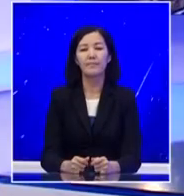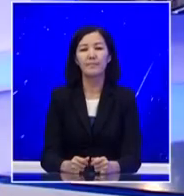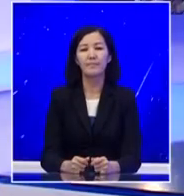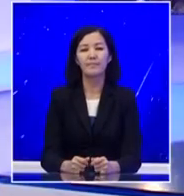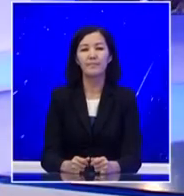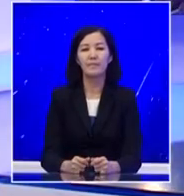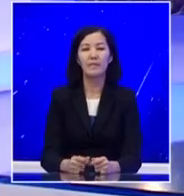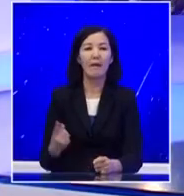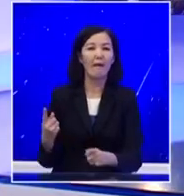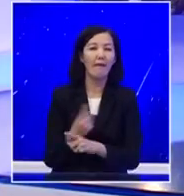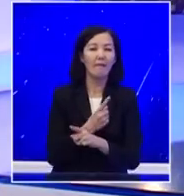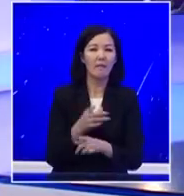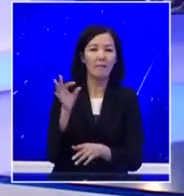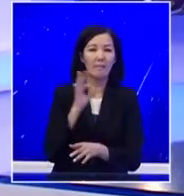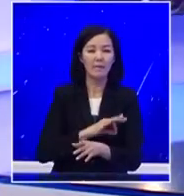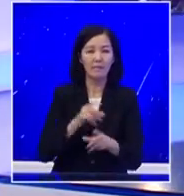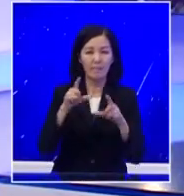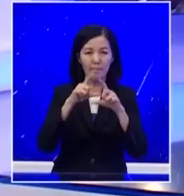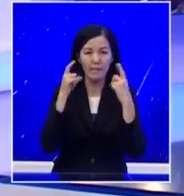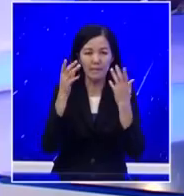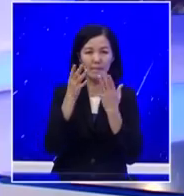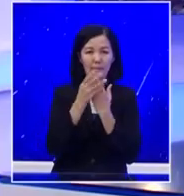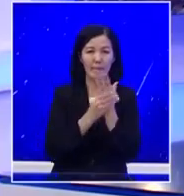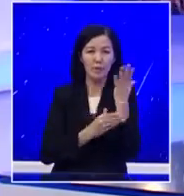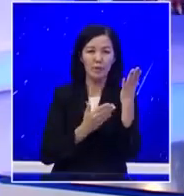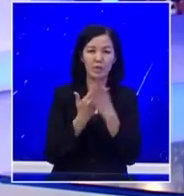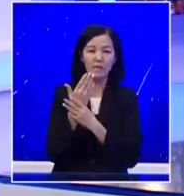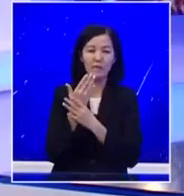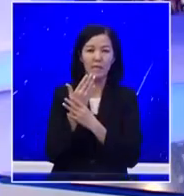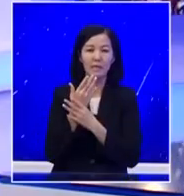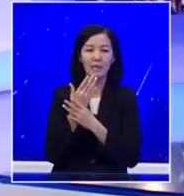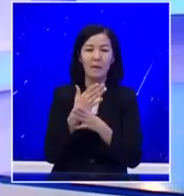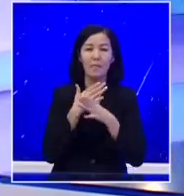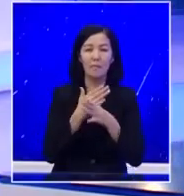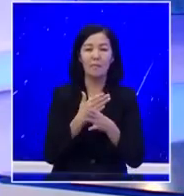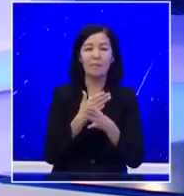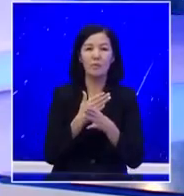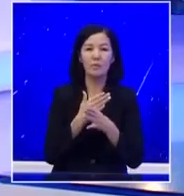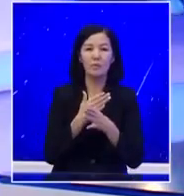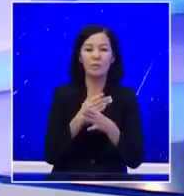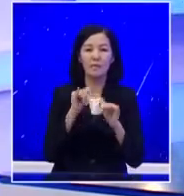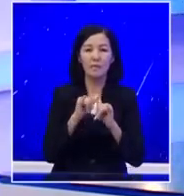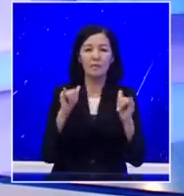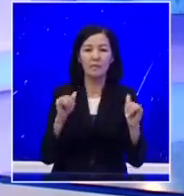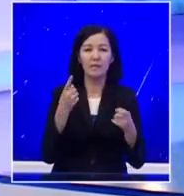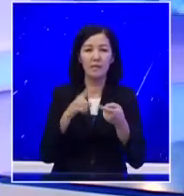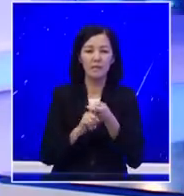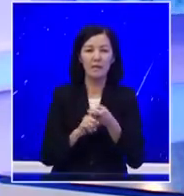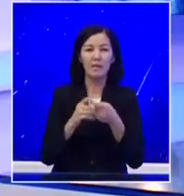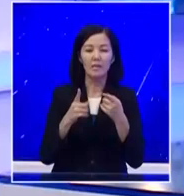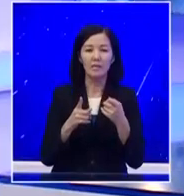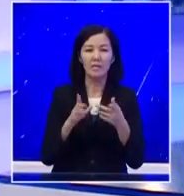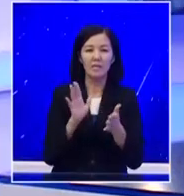одноразовые маски и перчатки и призваны помочь в борьбе с распространением коронавируса но оставляем ее где попало не теперь